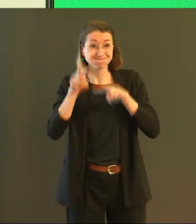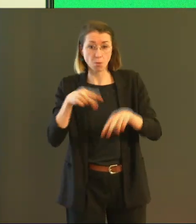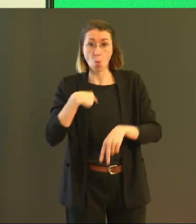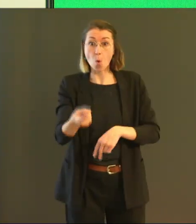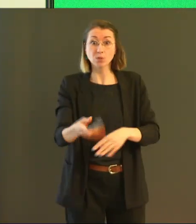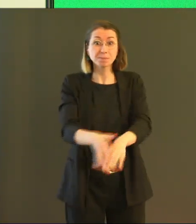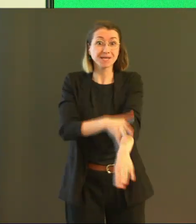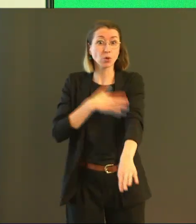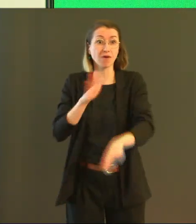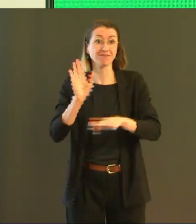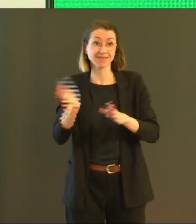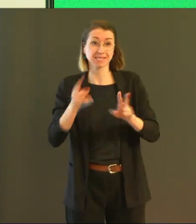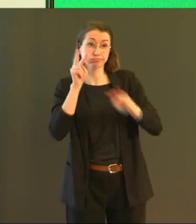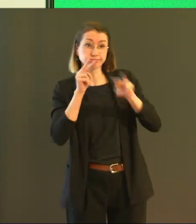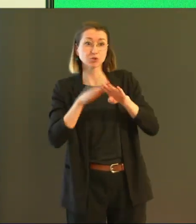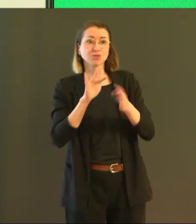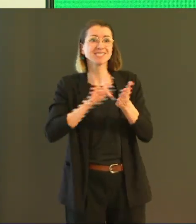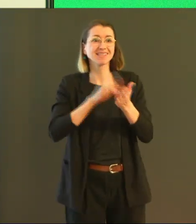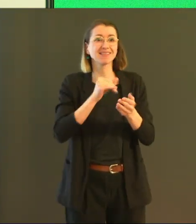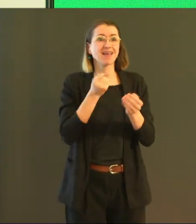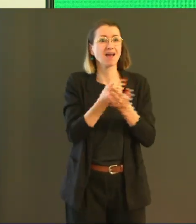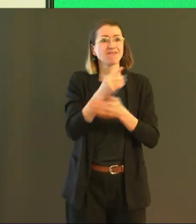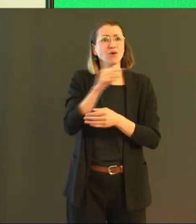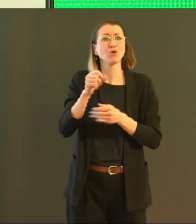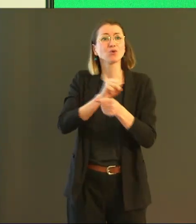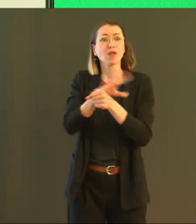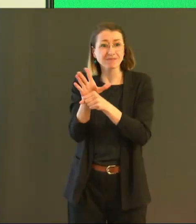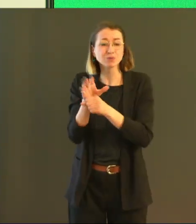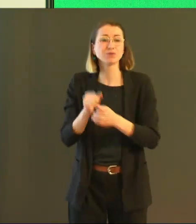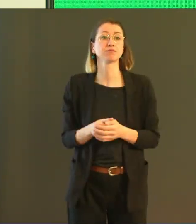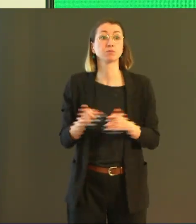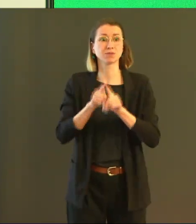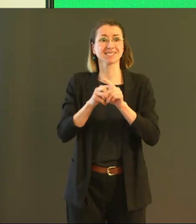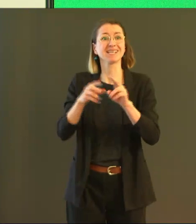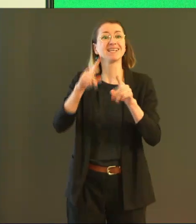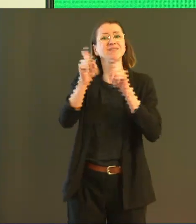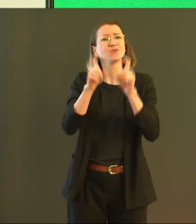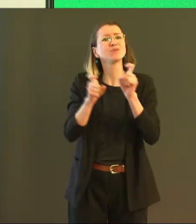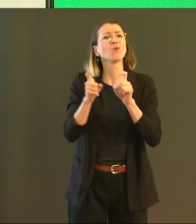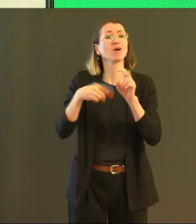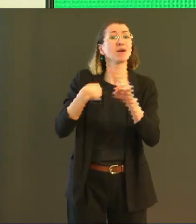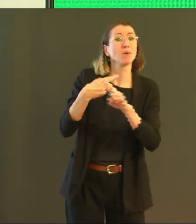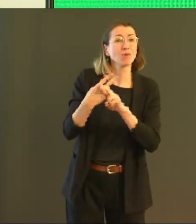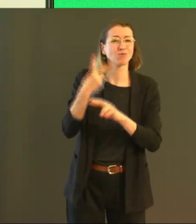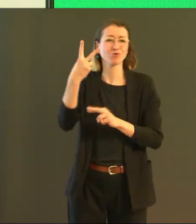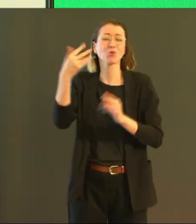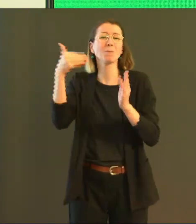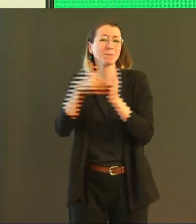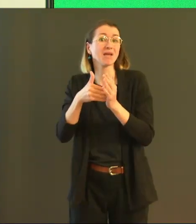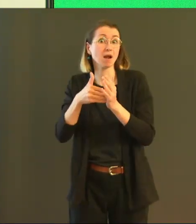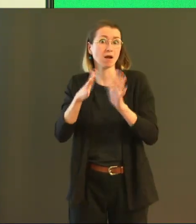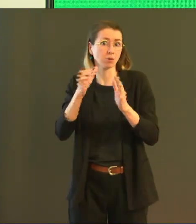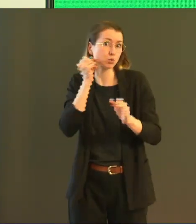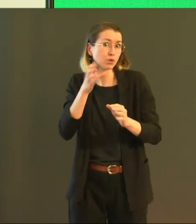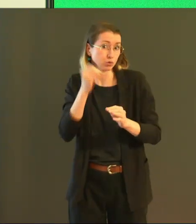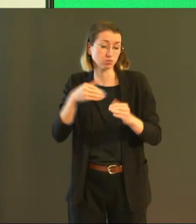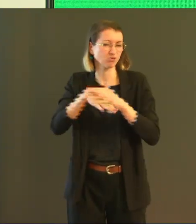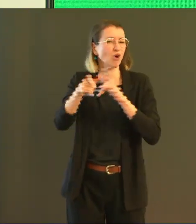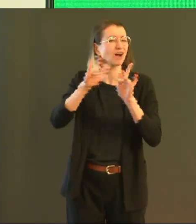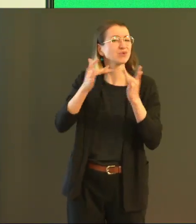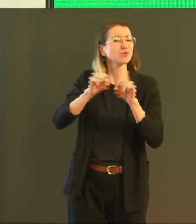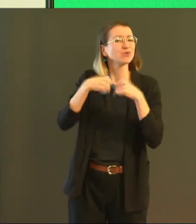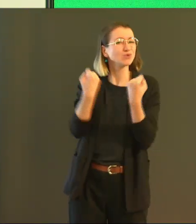nous répondons à éventuellement 2000 questions via nos canaux sociaux alors nous